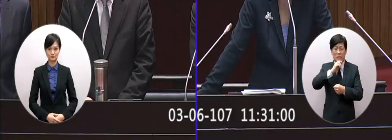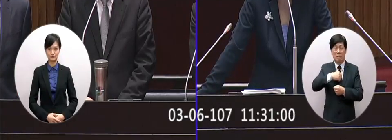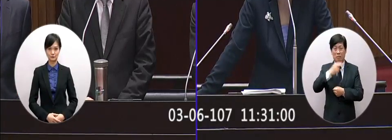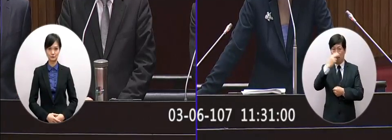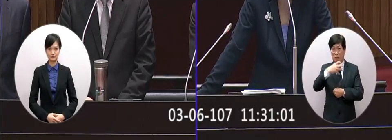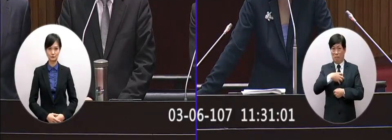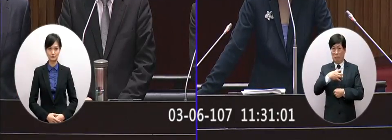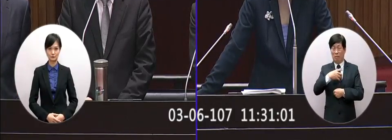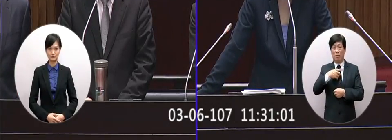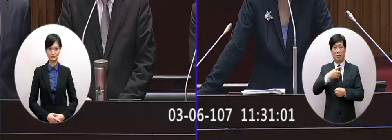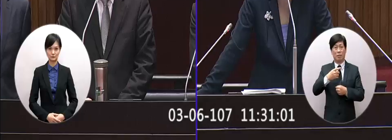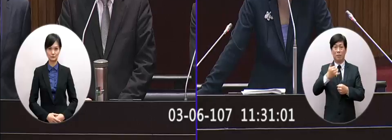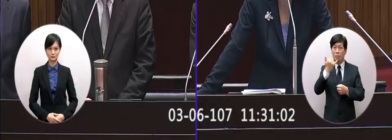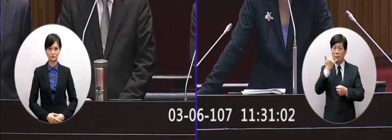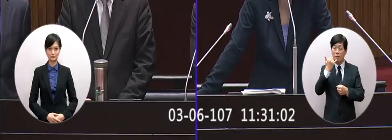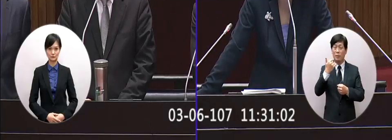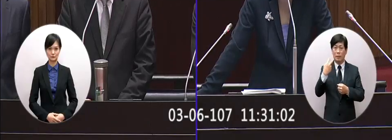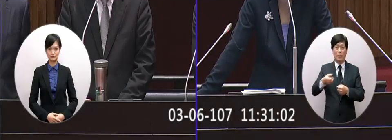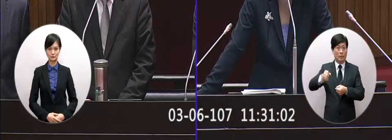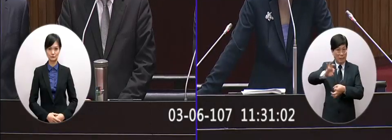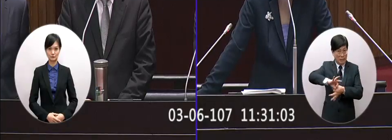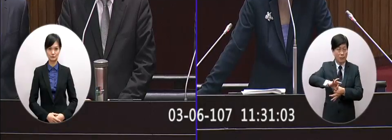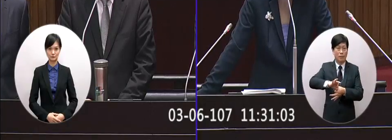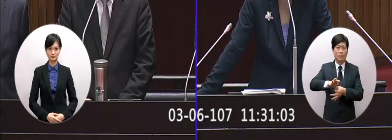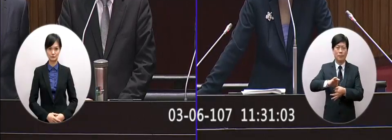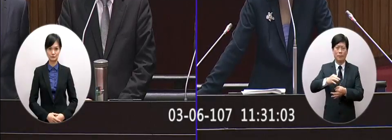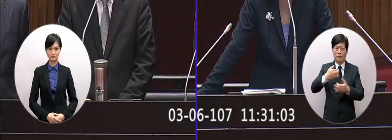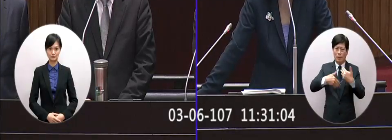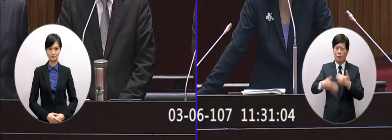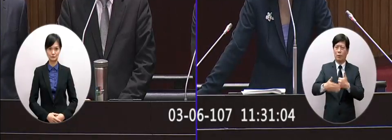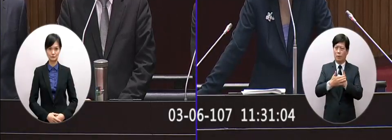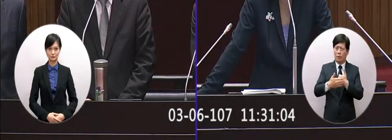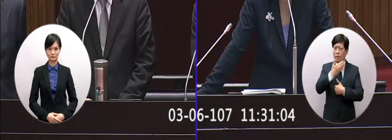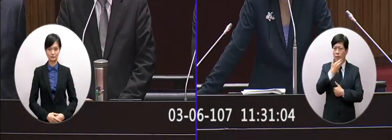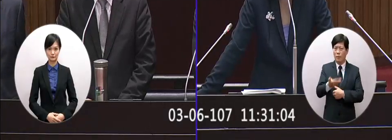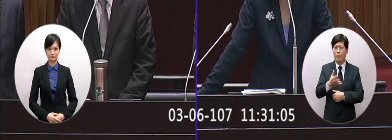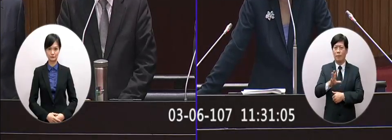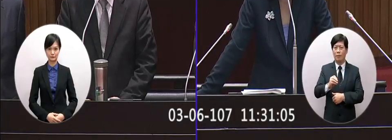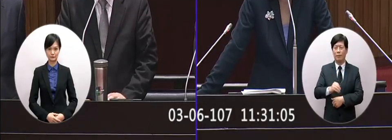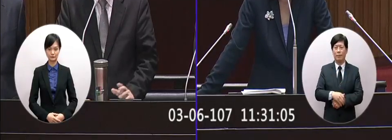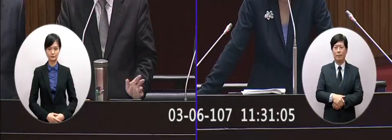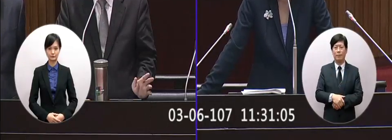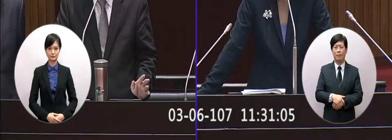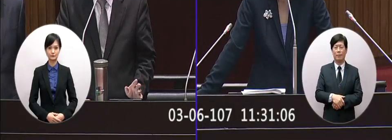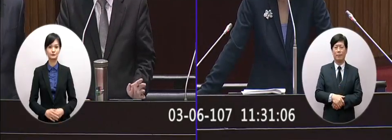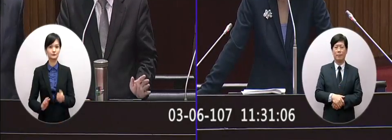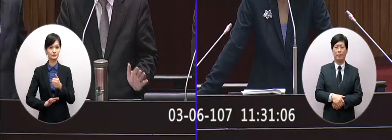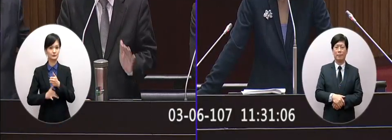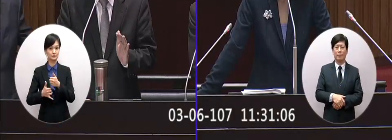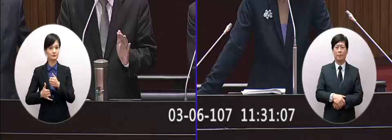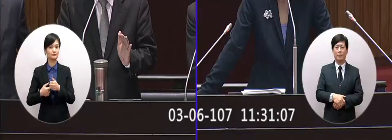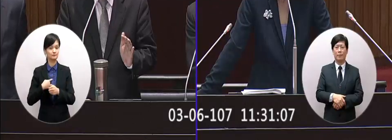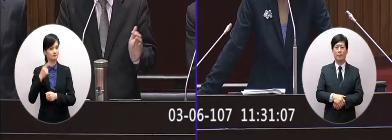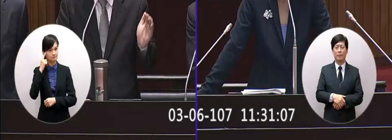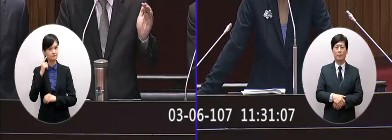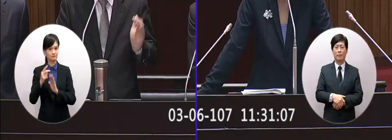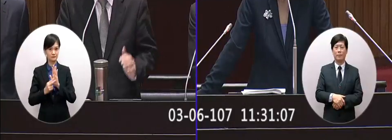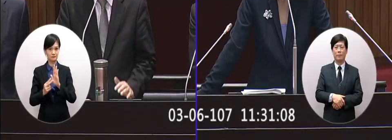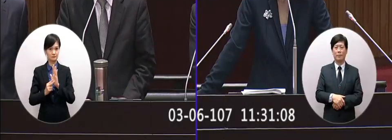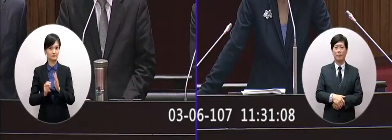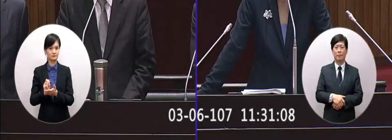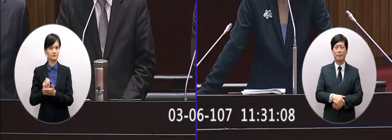8000多块的原则之下，能够也给予他们一些更多的一个福利。 那柯委员呢？因为